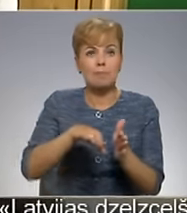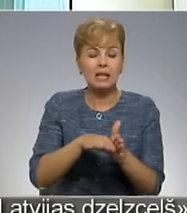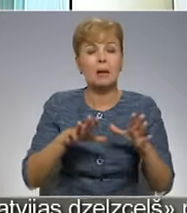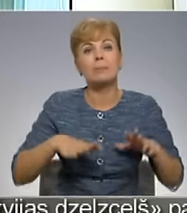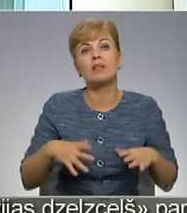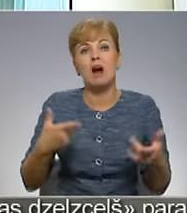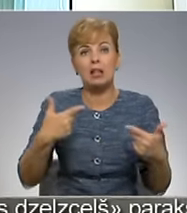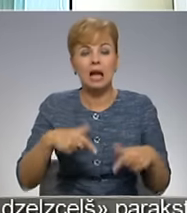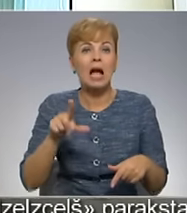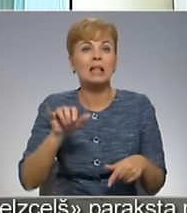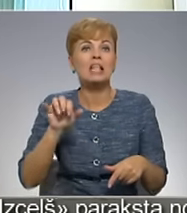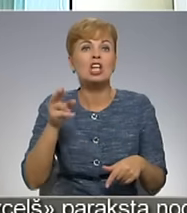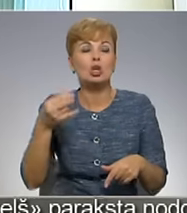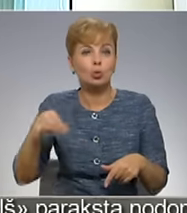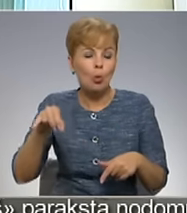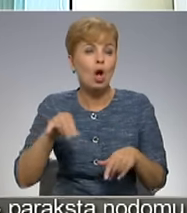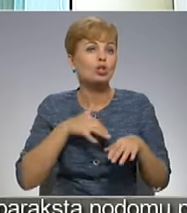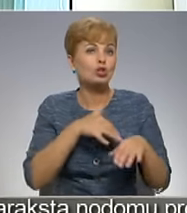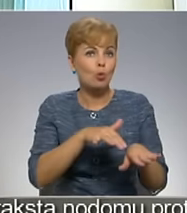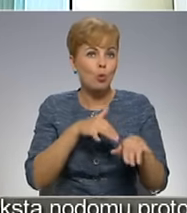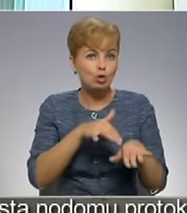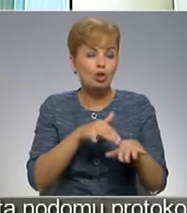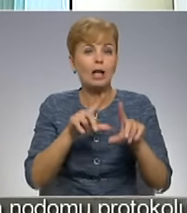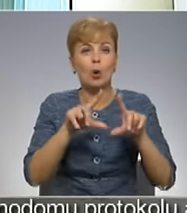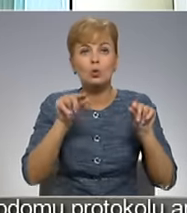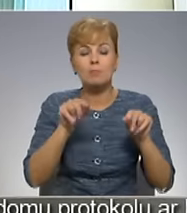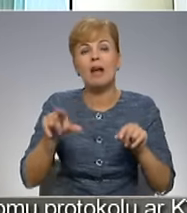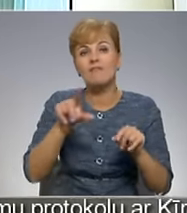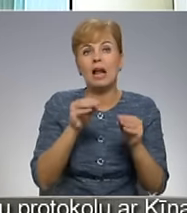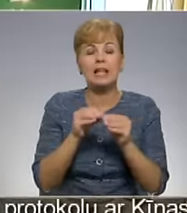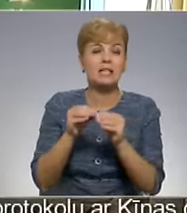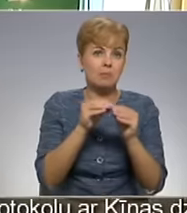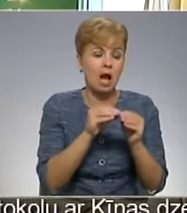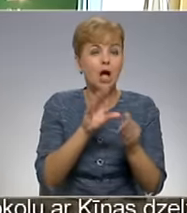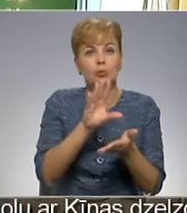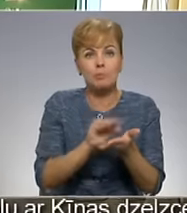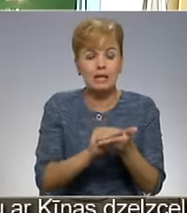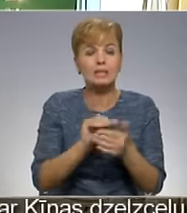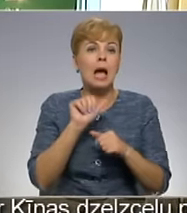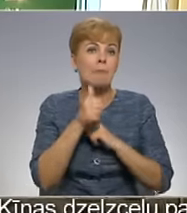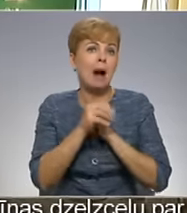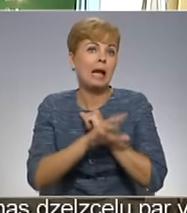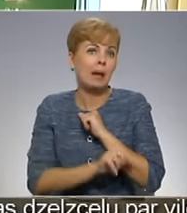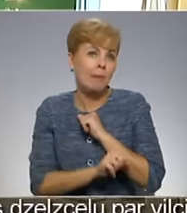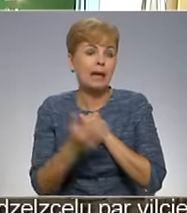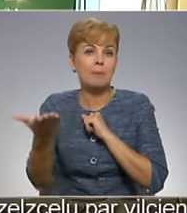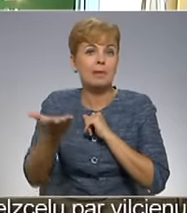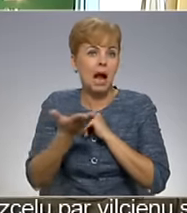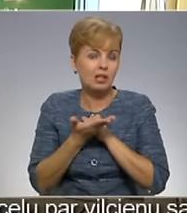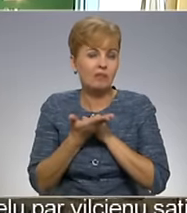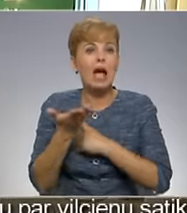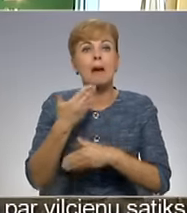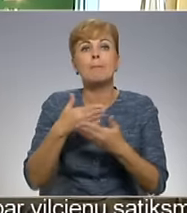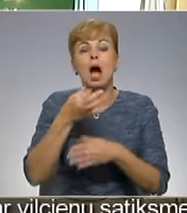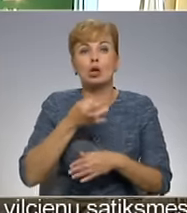laikā. Linu apģērba šūšanā uzņēmumam ir vairāk nekā 10 gadu pieredze, un māja beigās, saņemot piedāvājumu no